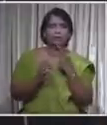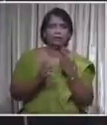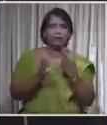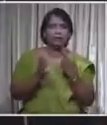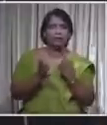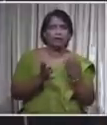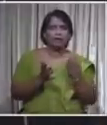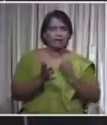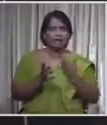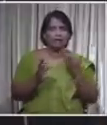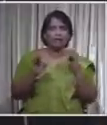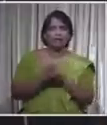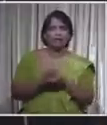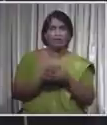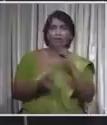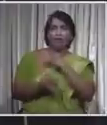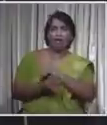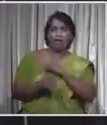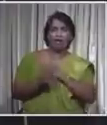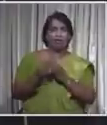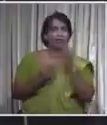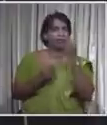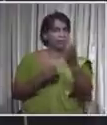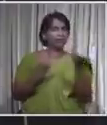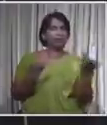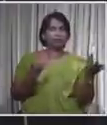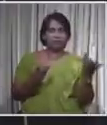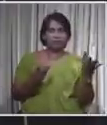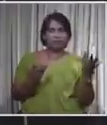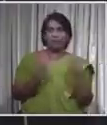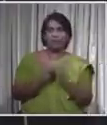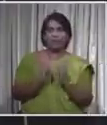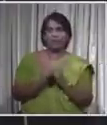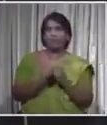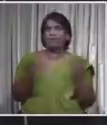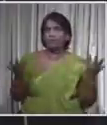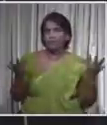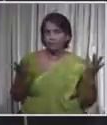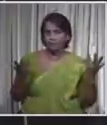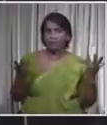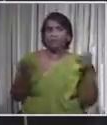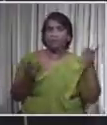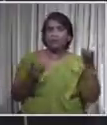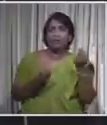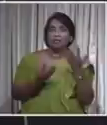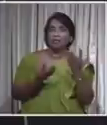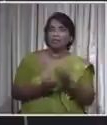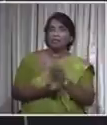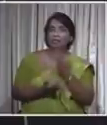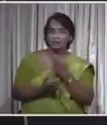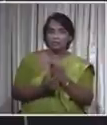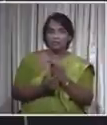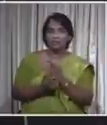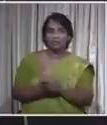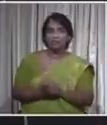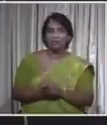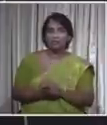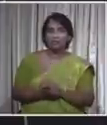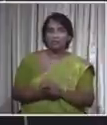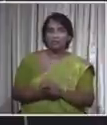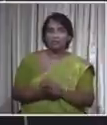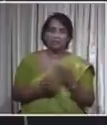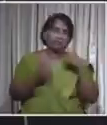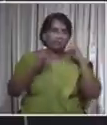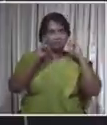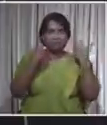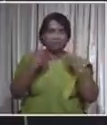දාලා ඒ මිනිහට හම්බ කරන්න දුන්නා වෙන මොකක්වත් කරේ නැහැ ඒ මිනිහට හම්බ කරන්න දුන්නා මන් දන්නේ නැහැ